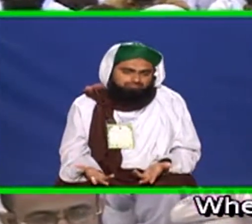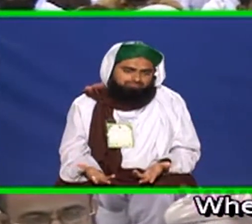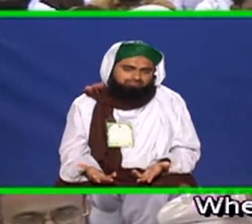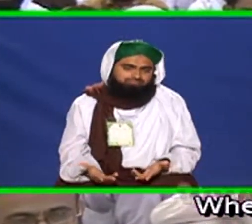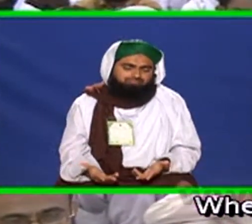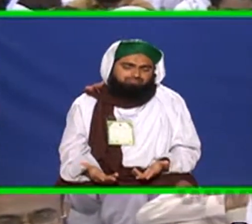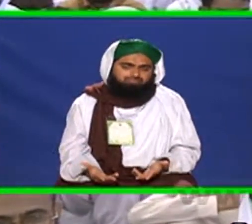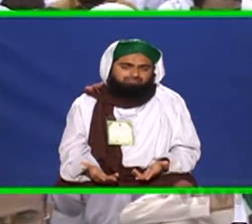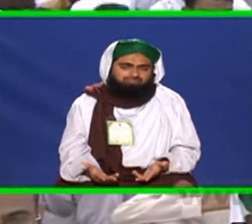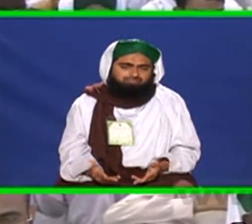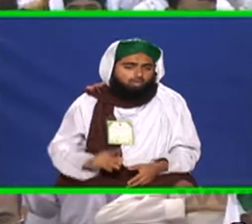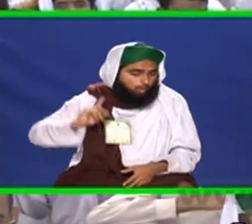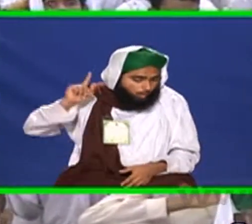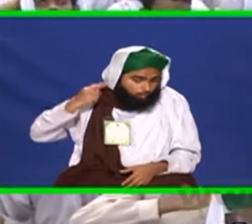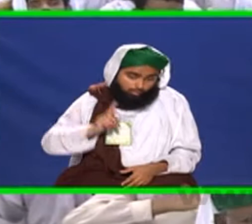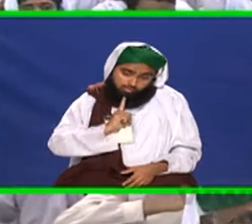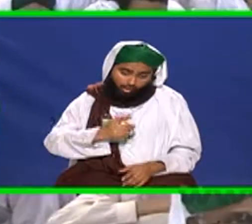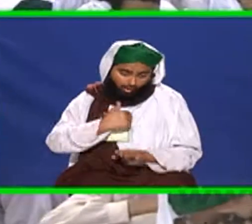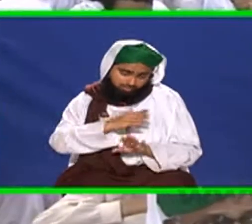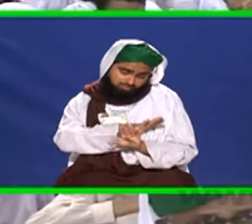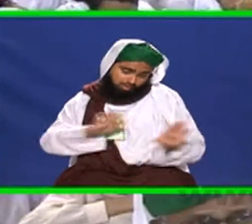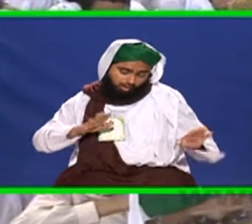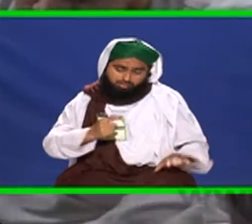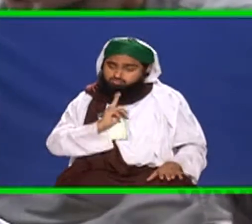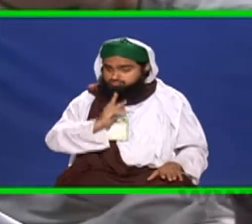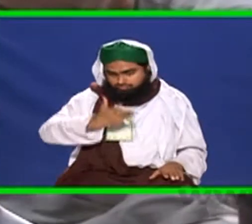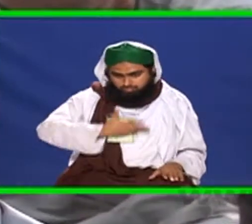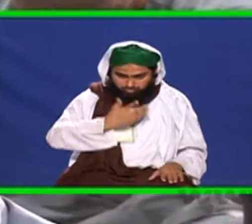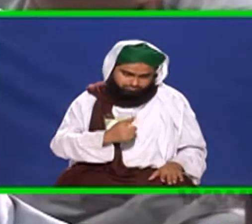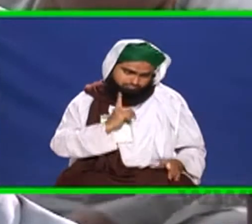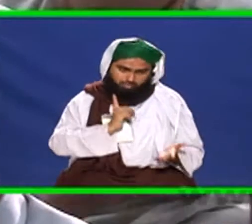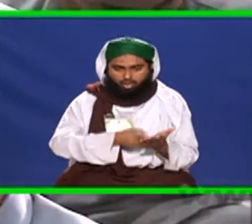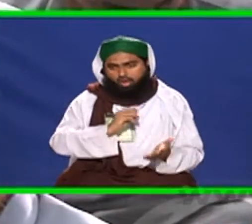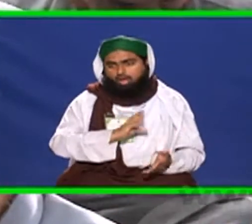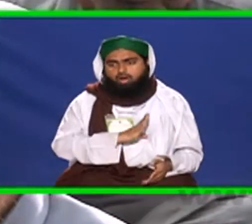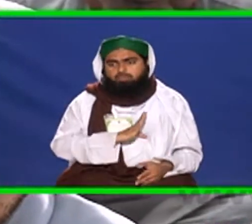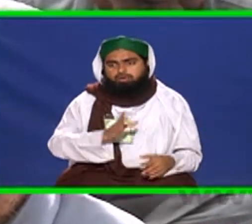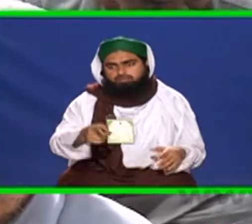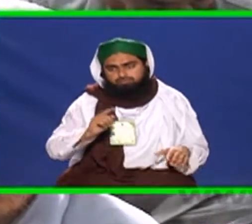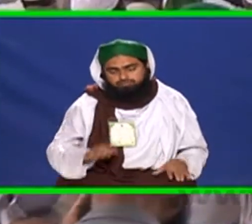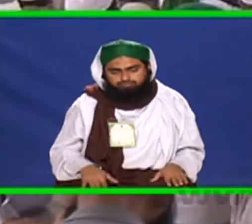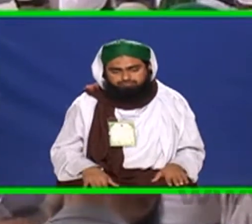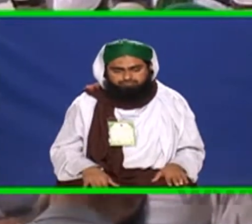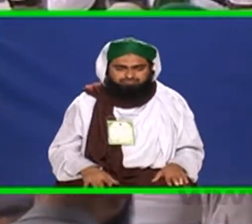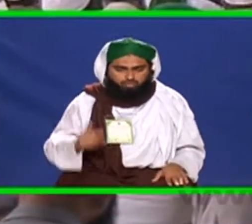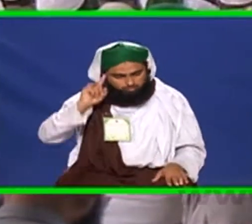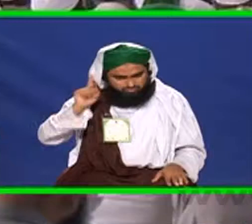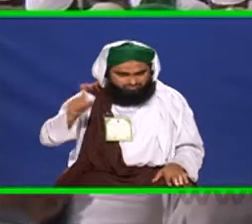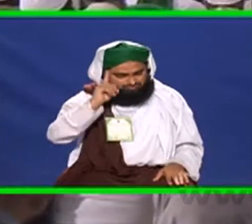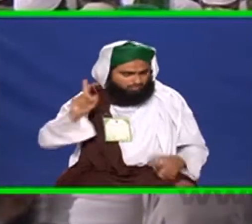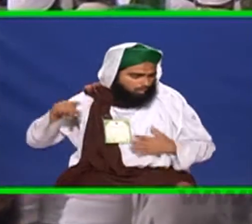نہیں ہوتی، غلامی حقیقی ہو، جیسا دعویٰ ہو ویسی دلیل ہو، جیسے کہ ہم لوگ جھوم کر غلامی کا دعویٰ کرتے